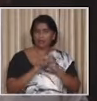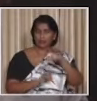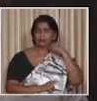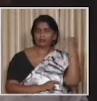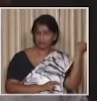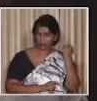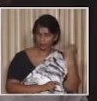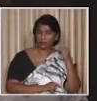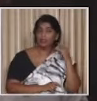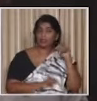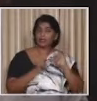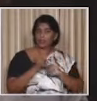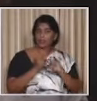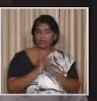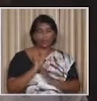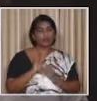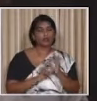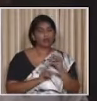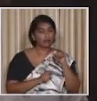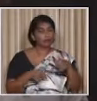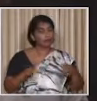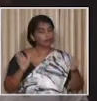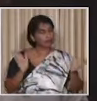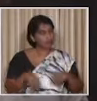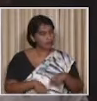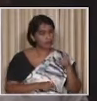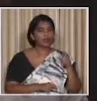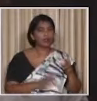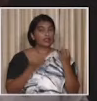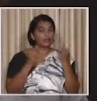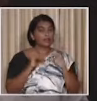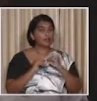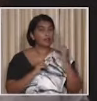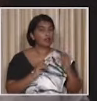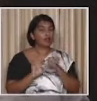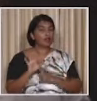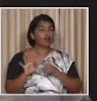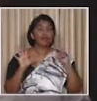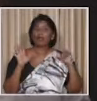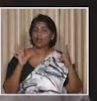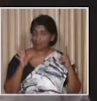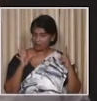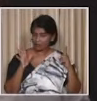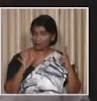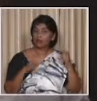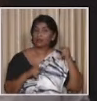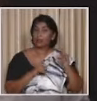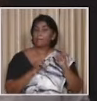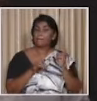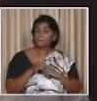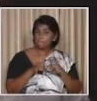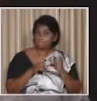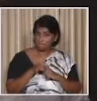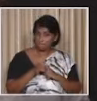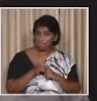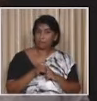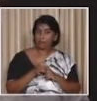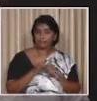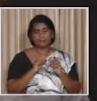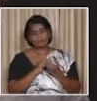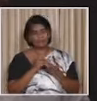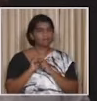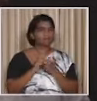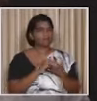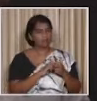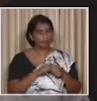කතාවට. සිද්ධාර්ථ මන්ත්‍රීතුමා තාම නිදහසෙන් පස්සේ අවුරුදු 70යි මේ ප්‍රශ්නේ අපි කුලල් කා